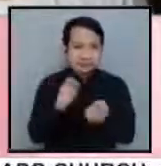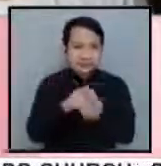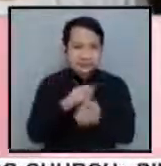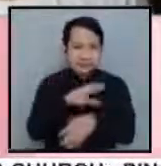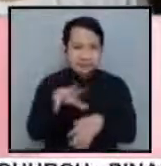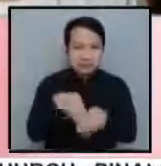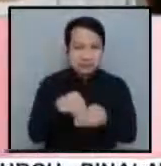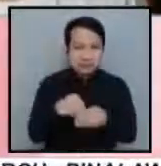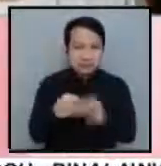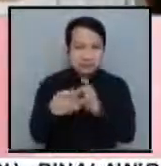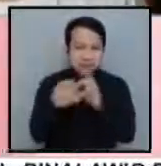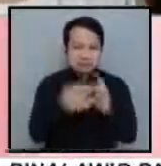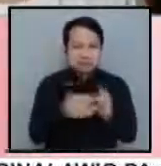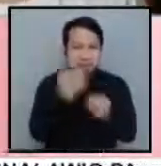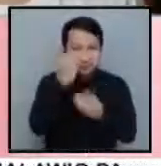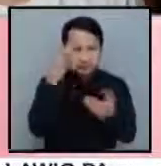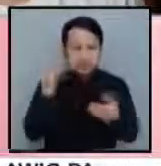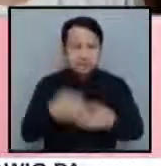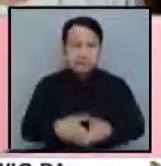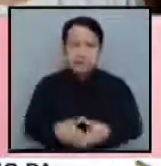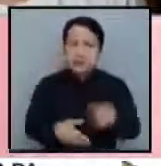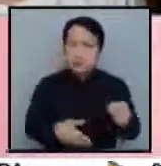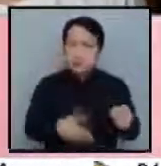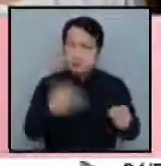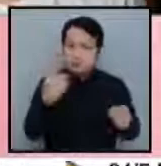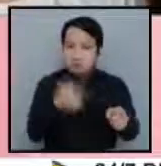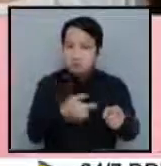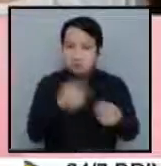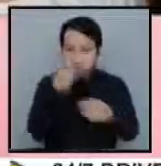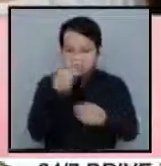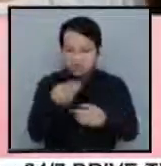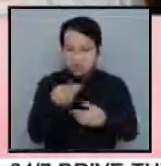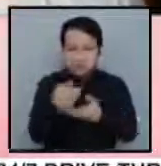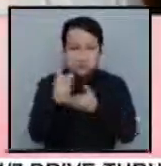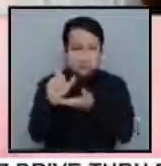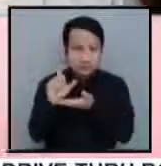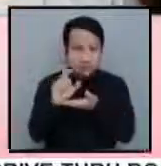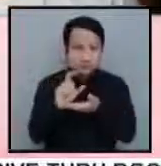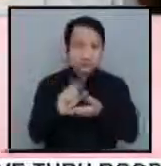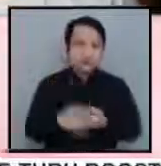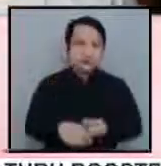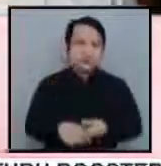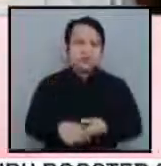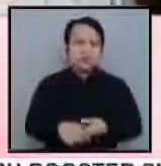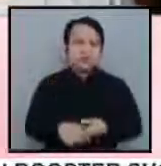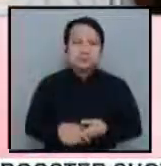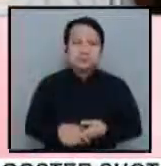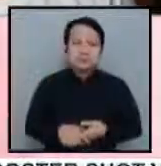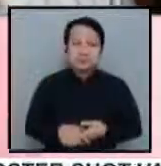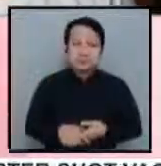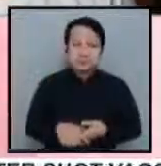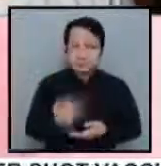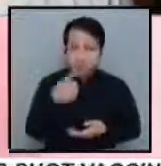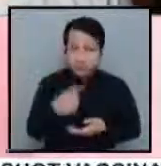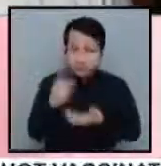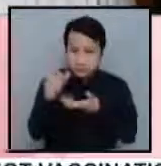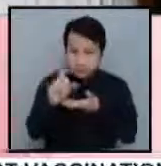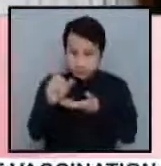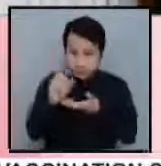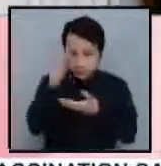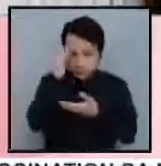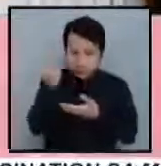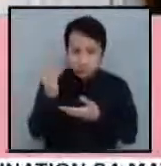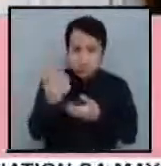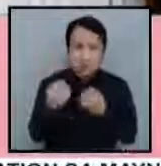criteria sa content kasi konti lang shots. At actually pag photoshoot kasi kailangan ano eh,